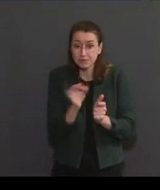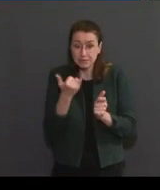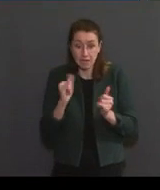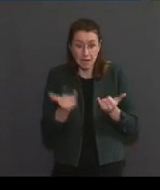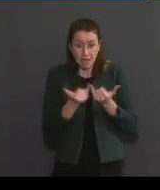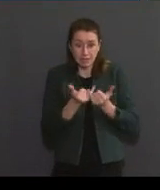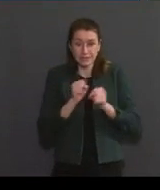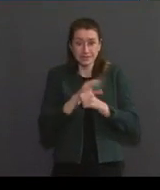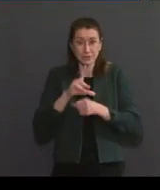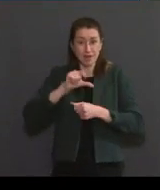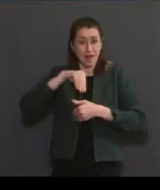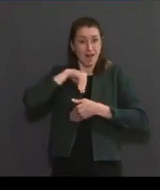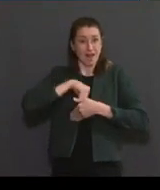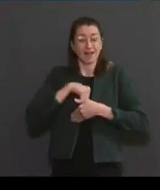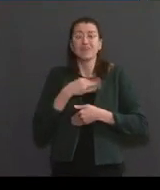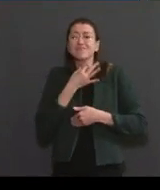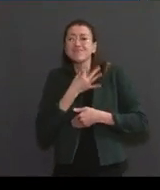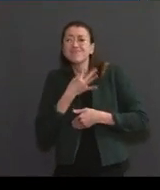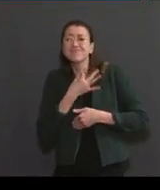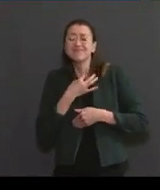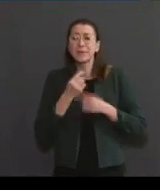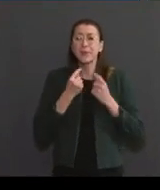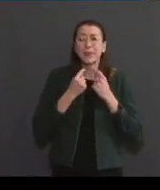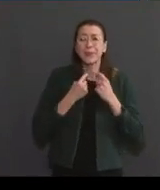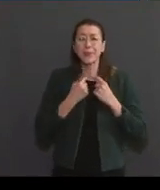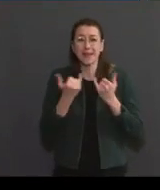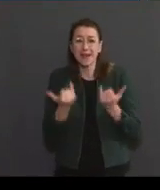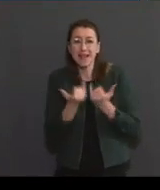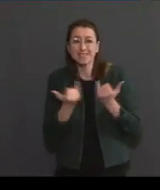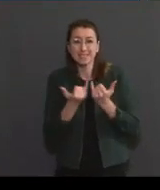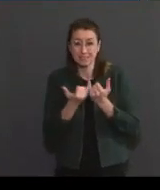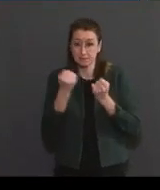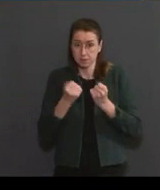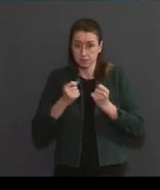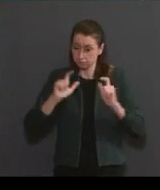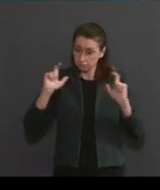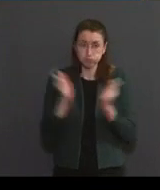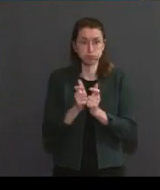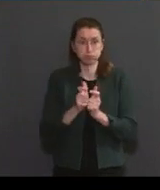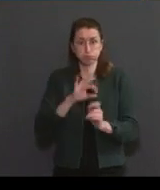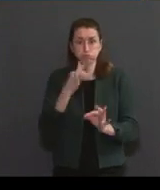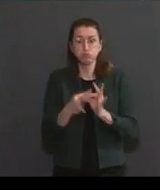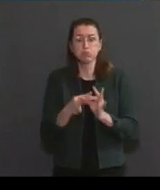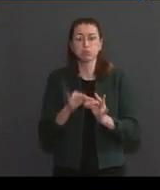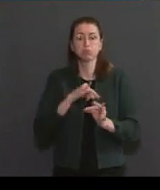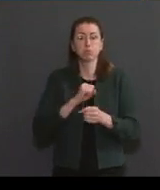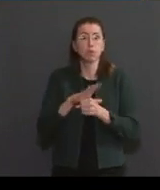présents dans votre gorge, dans votre pharynx, tout au début de l'infection alors que vous n'êtes pas encore